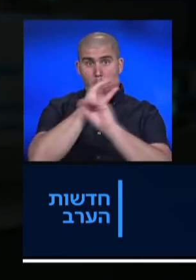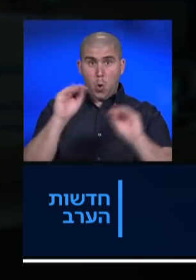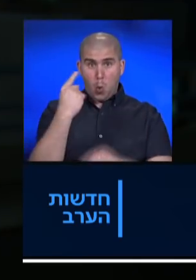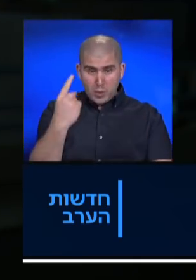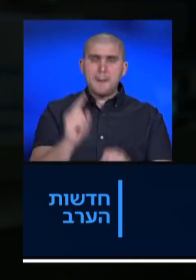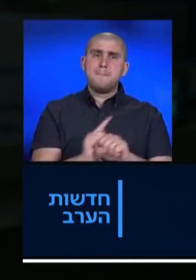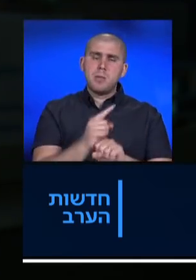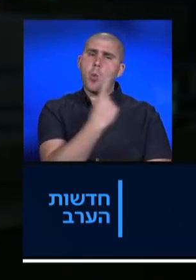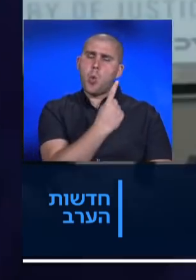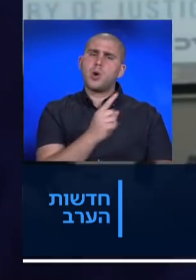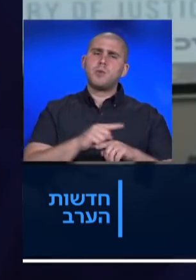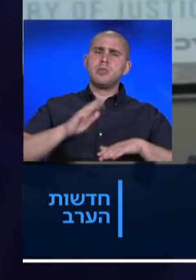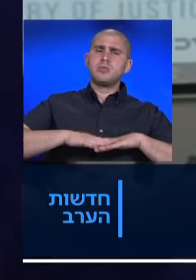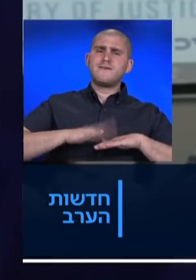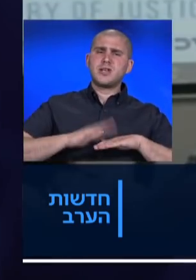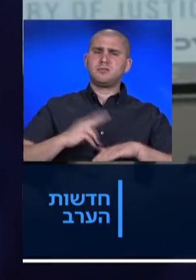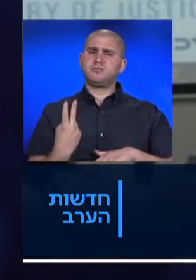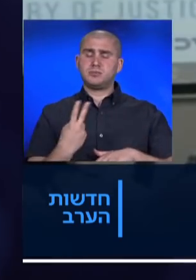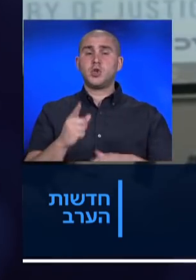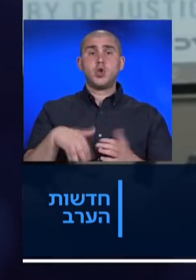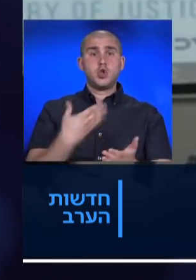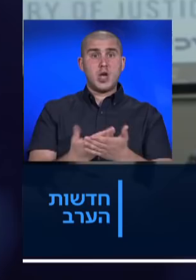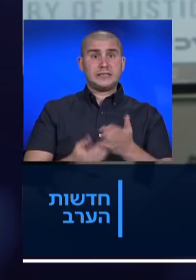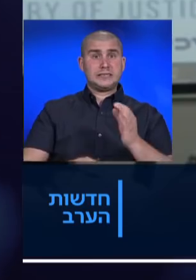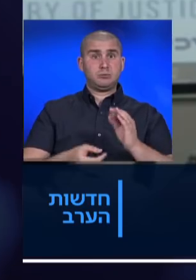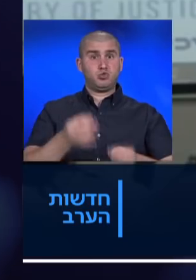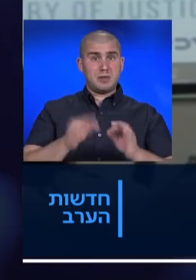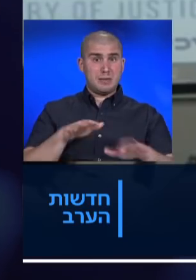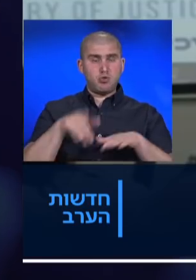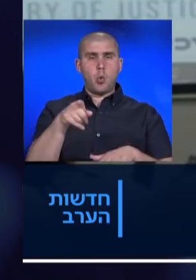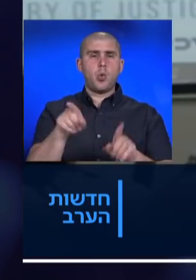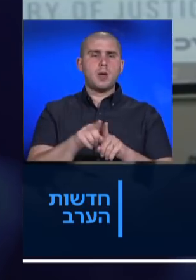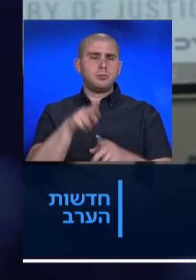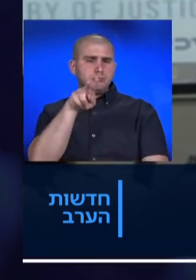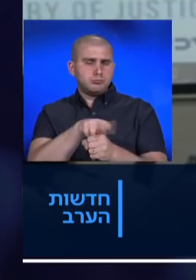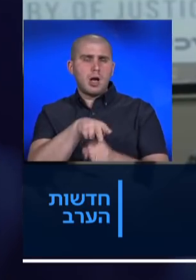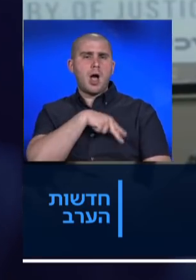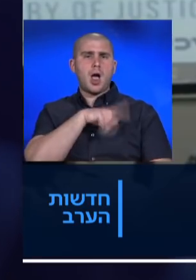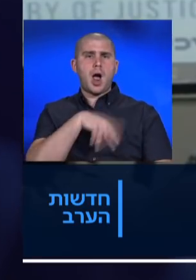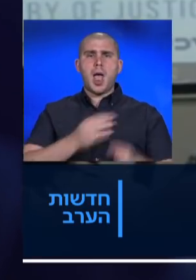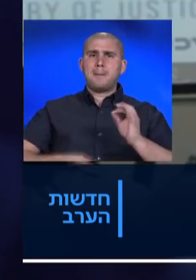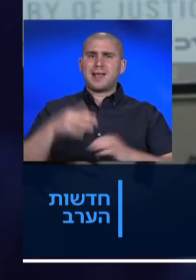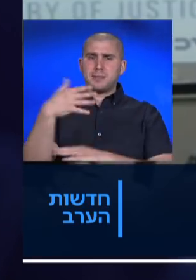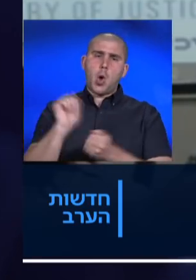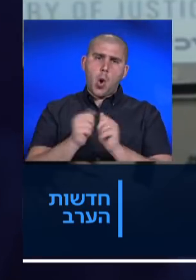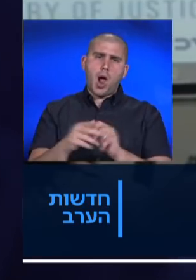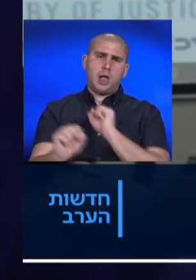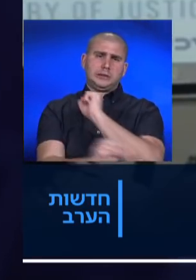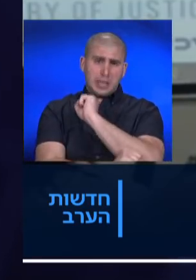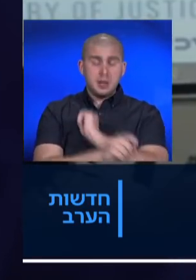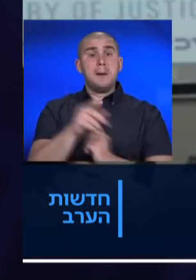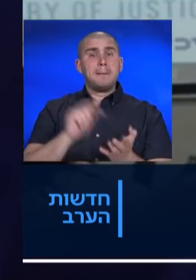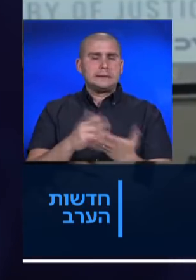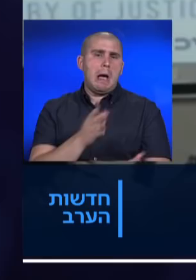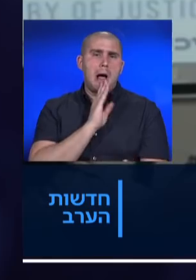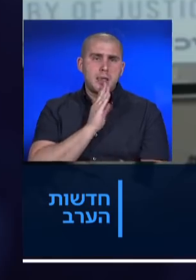את התפקיד. הרי היועץ המשפטי לממשלה בהגדרה הוא הממונה על פרקליט המדינה או על ממלא המקום, ולכן אין בעיה שבינתיים